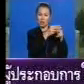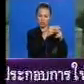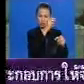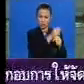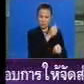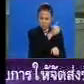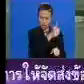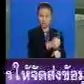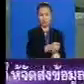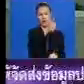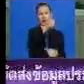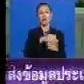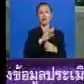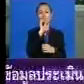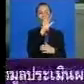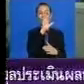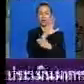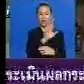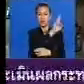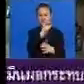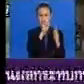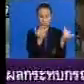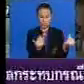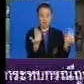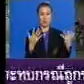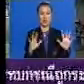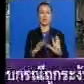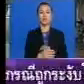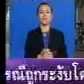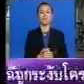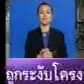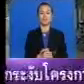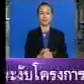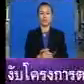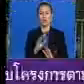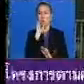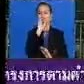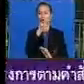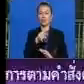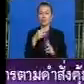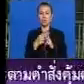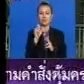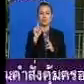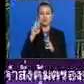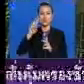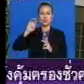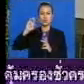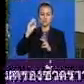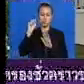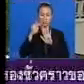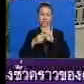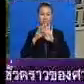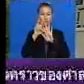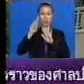กรรมการสิ่งแวดล้อมแห่งชาติซึ่งมีผลบังคับใช้แล้วนายศรีสุวรรณยังระบุด้วยครับว่าได้ส่งหนังสือถึงโครงการลงทุน